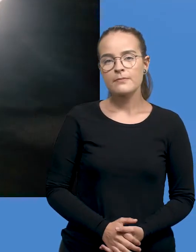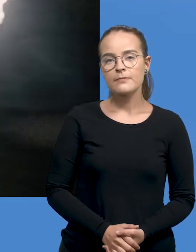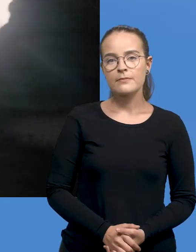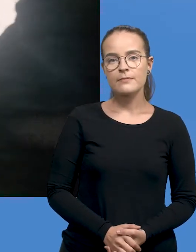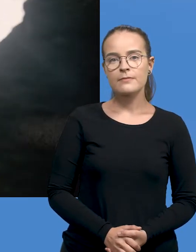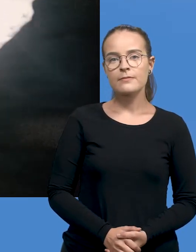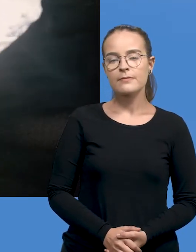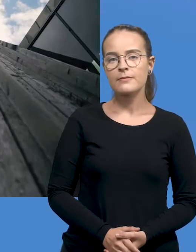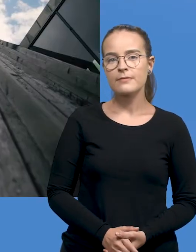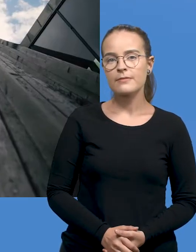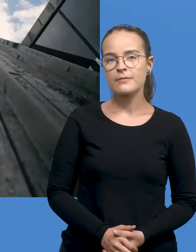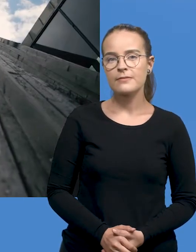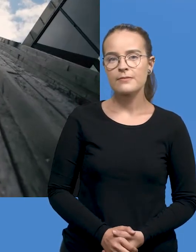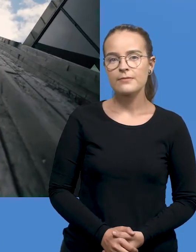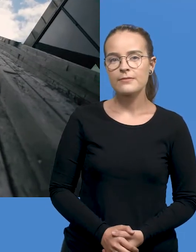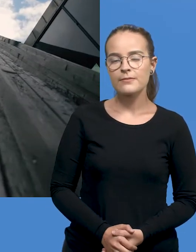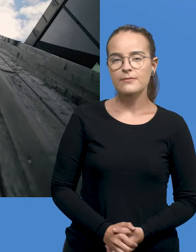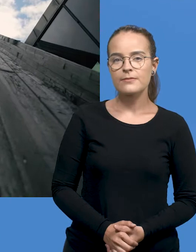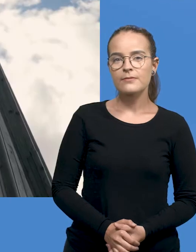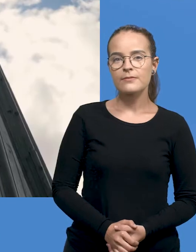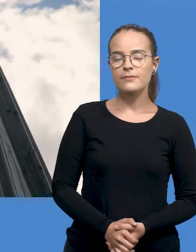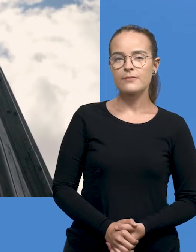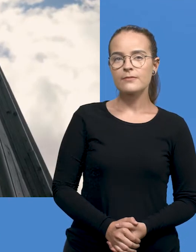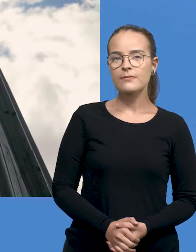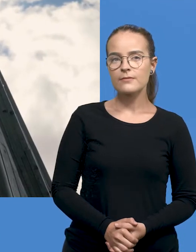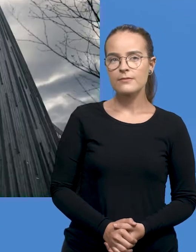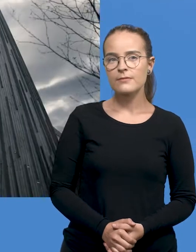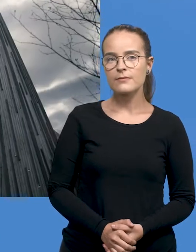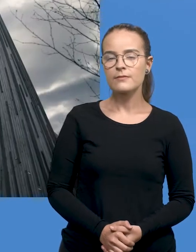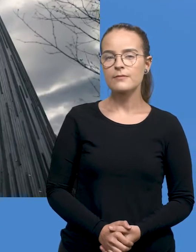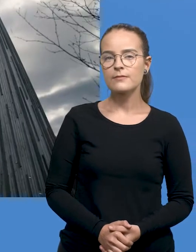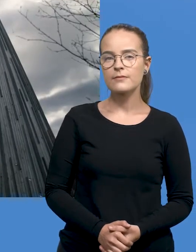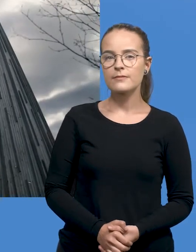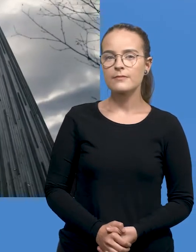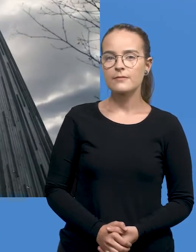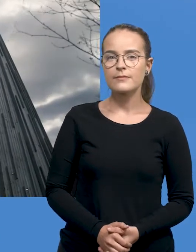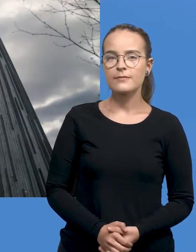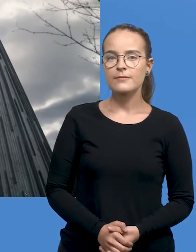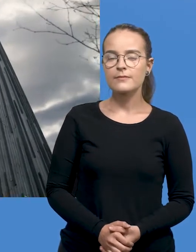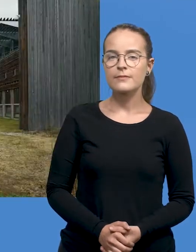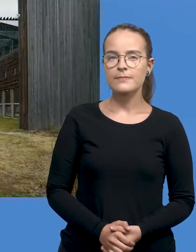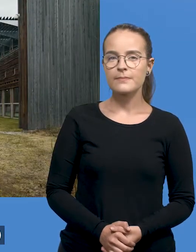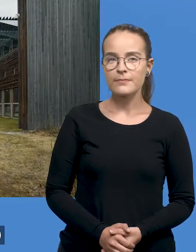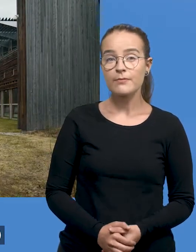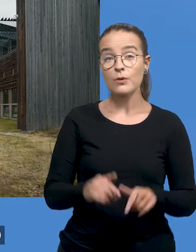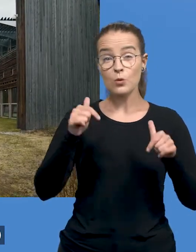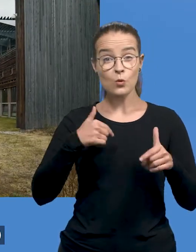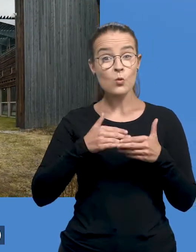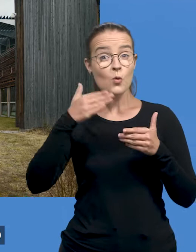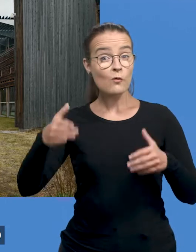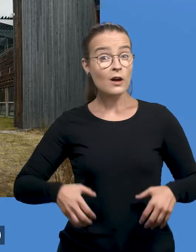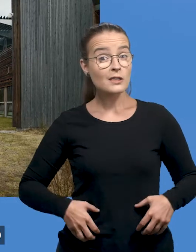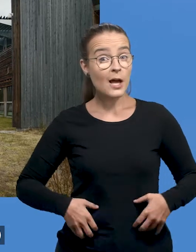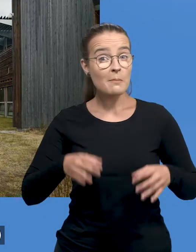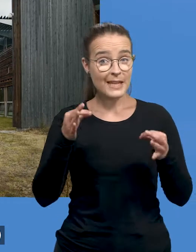Sametinget er et bygg av tre og glass formet som en lavo, et sametelt. Bygget er bredt nederst og smalt øverst. Dal om den